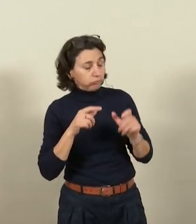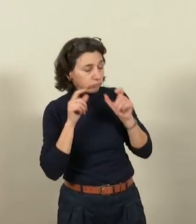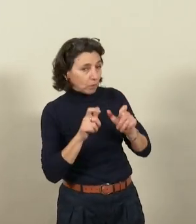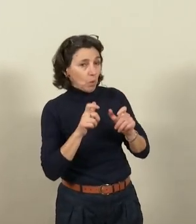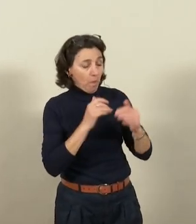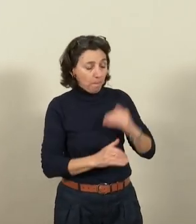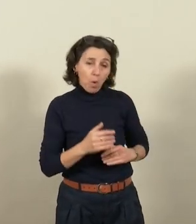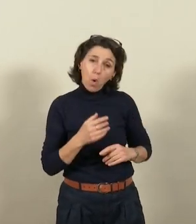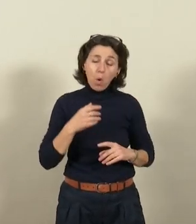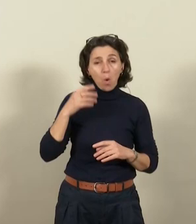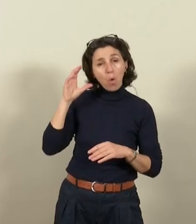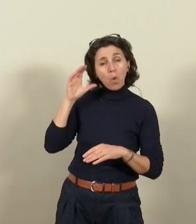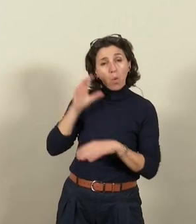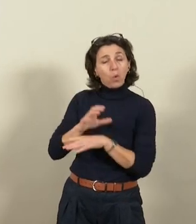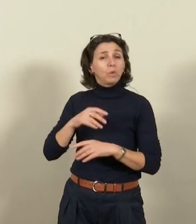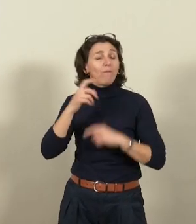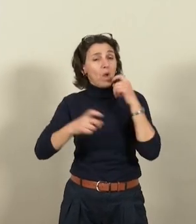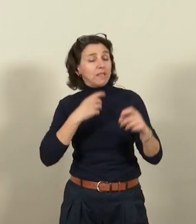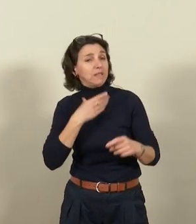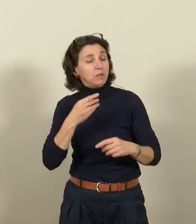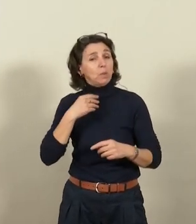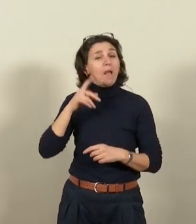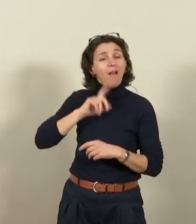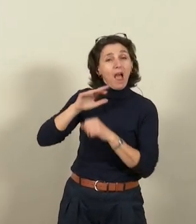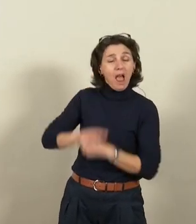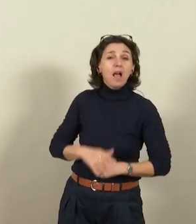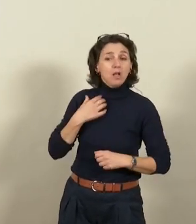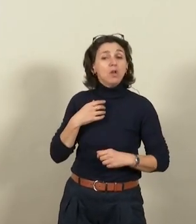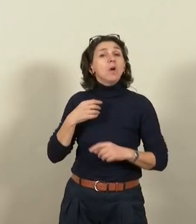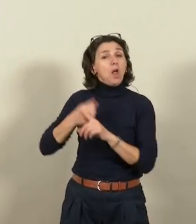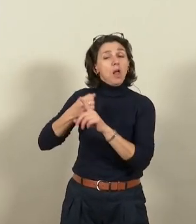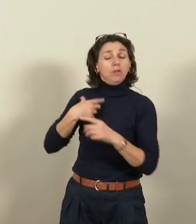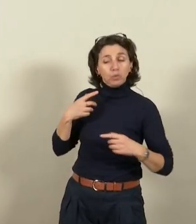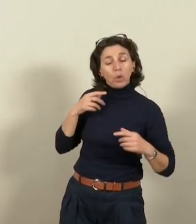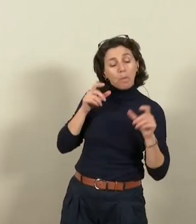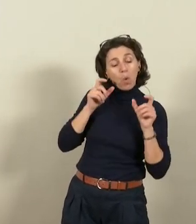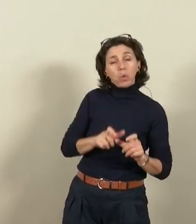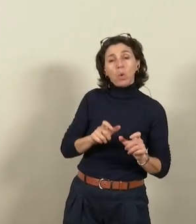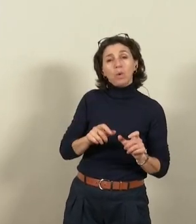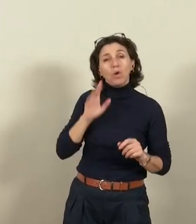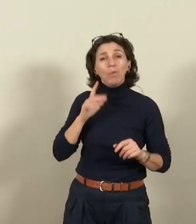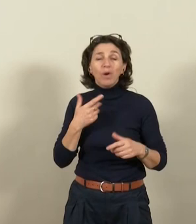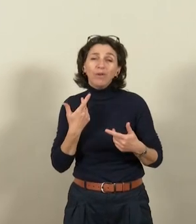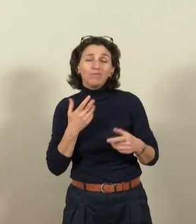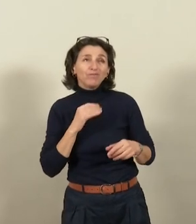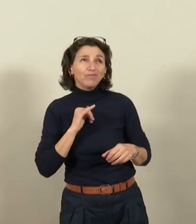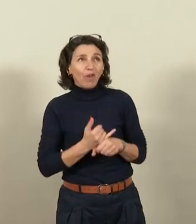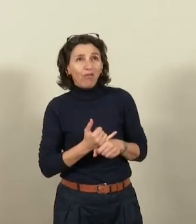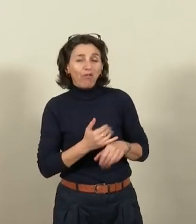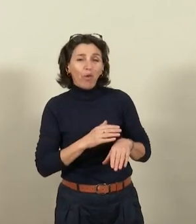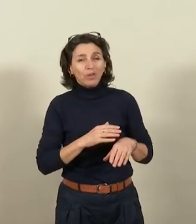lutte contre les violences ne soit pas dévoyé et ne deviennent pas un prétexte à une sorte d'inquisition qui aboutissent à la